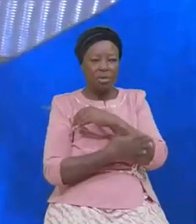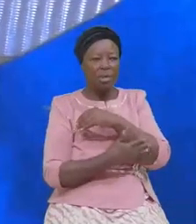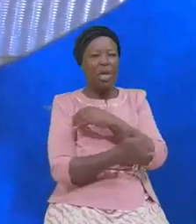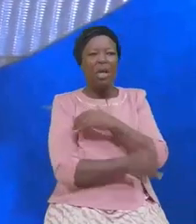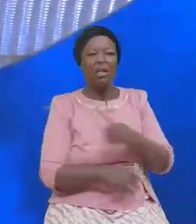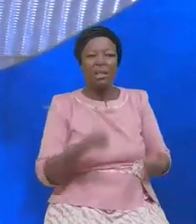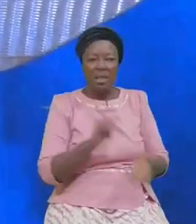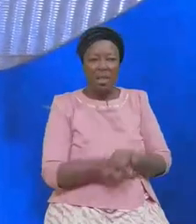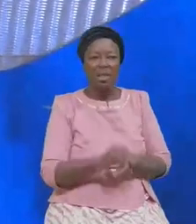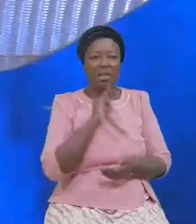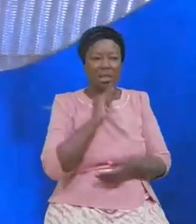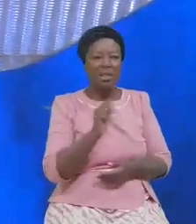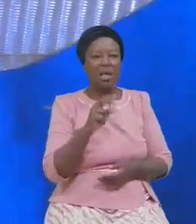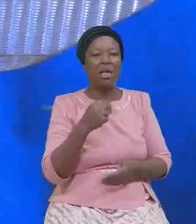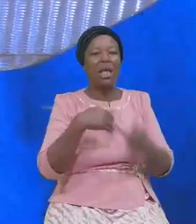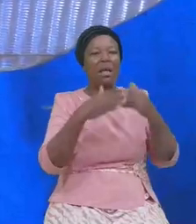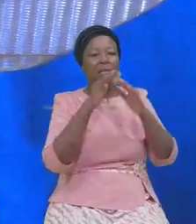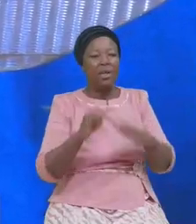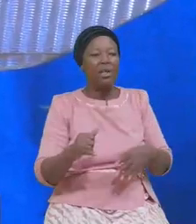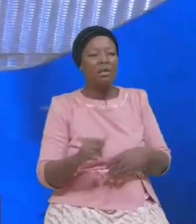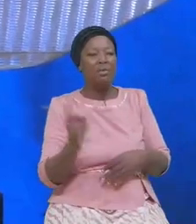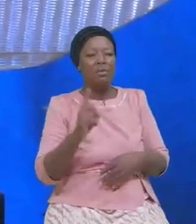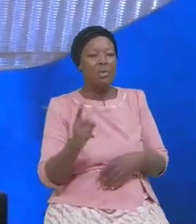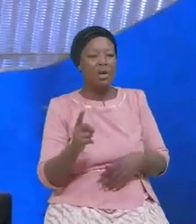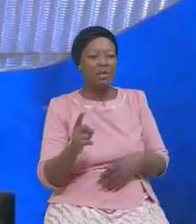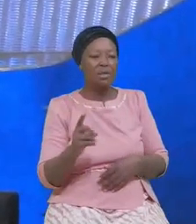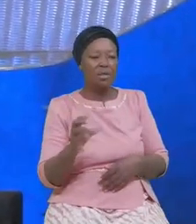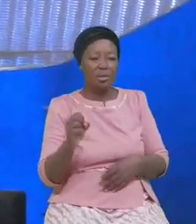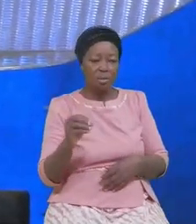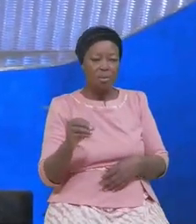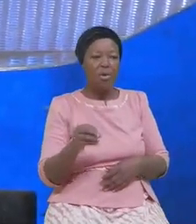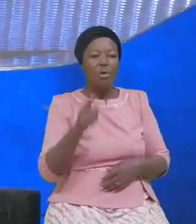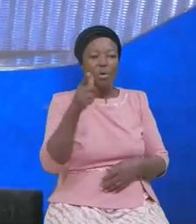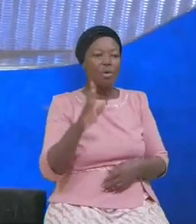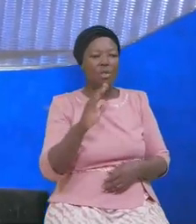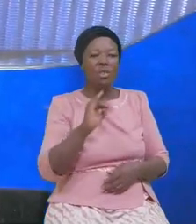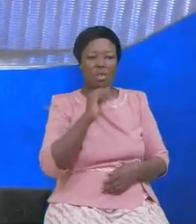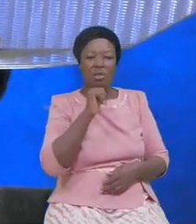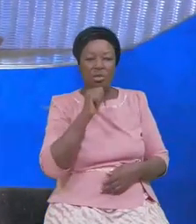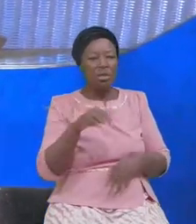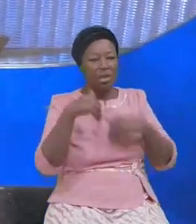c'est-à-dire une céleste. C'est pourquoi Dieu n'a pas honte d'être appelé leur Dieu,